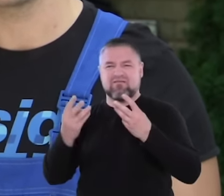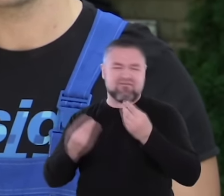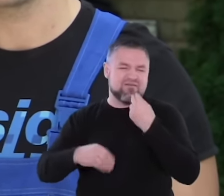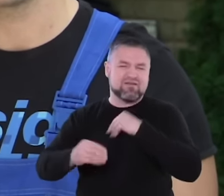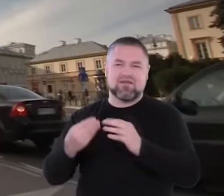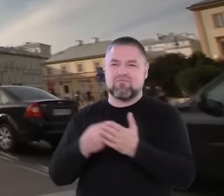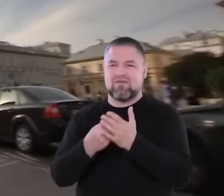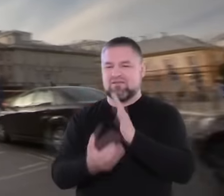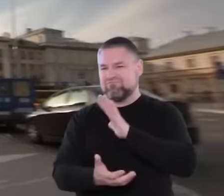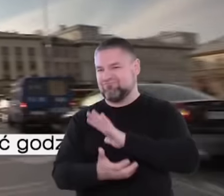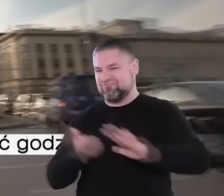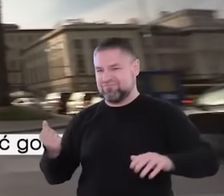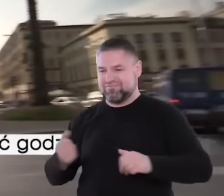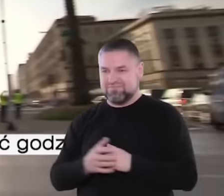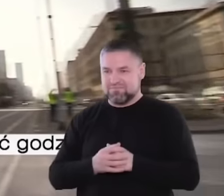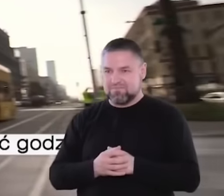hajsu.